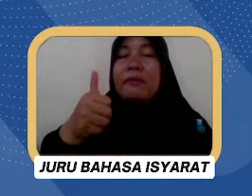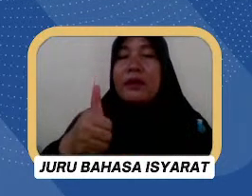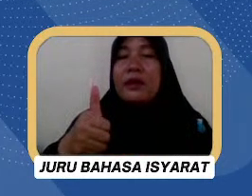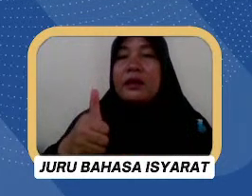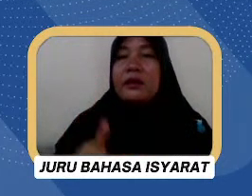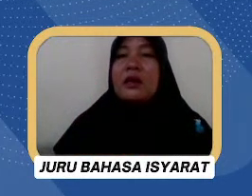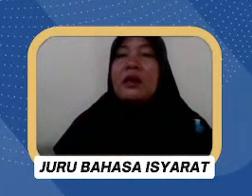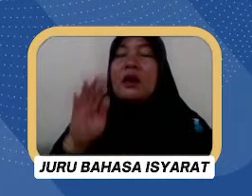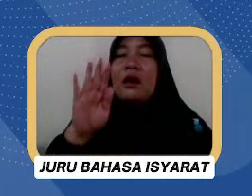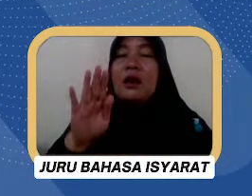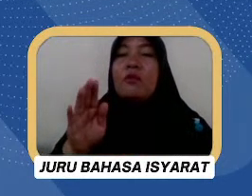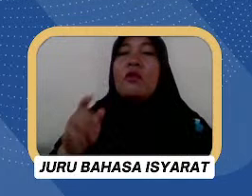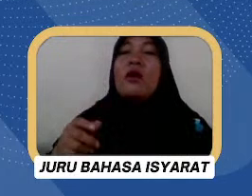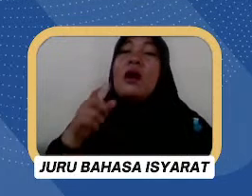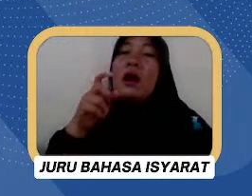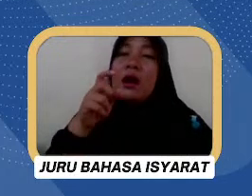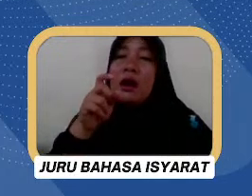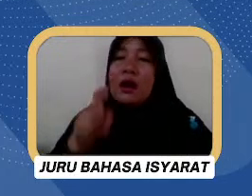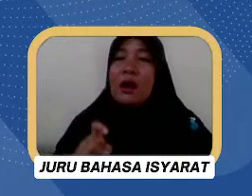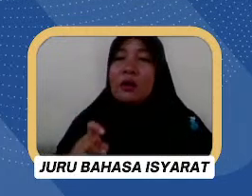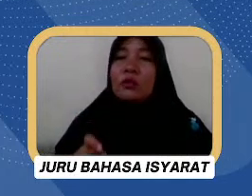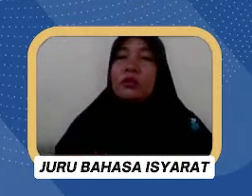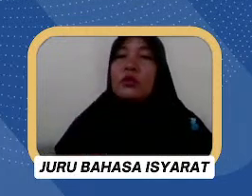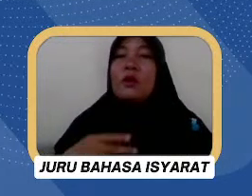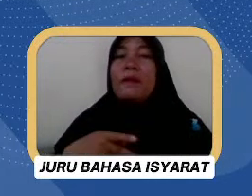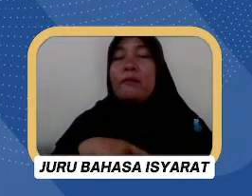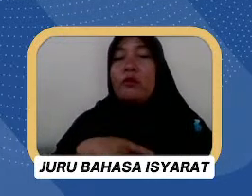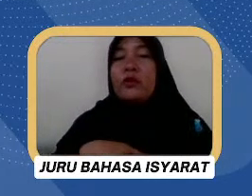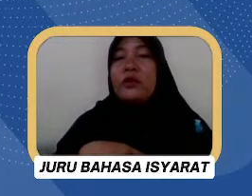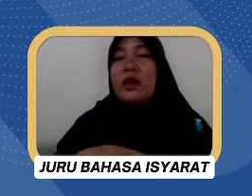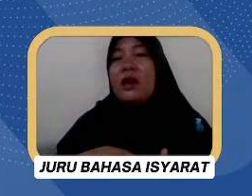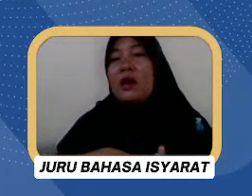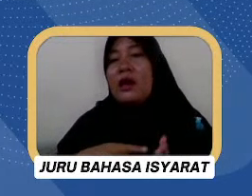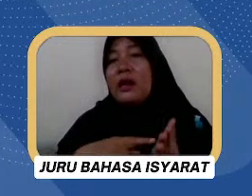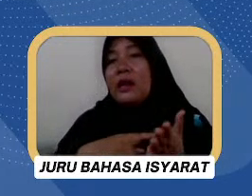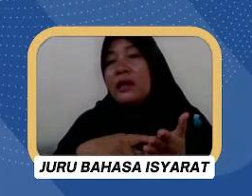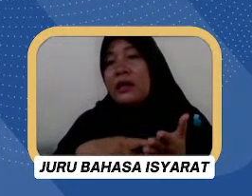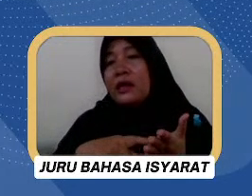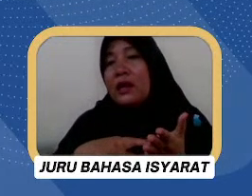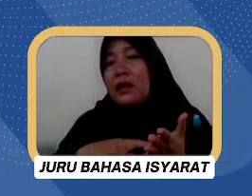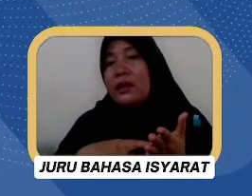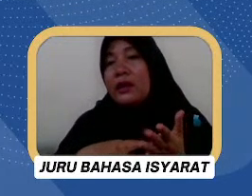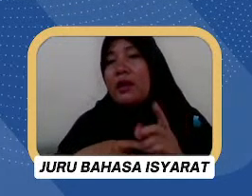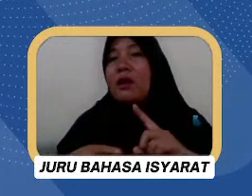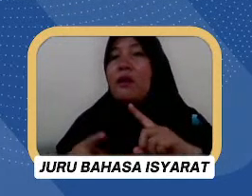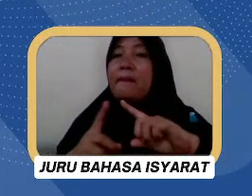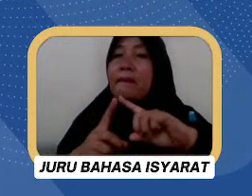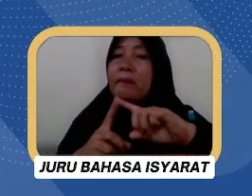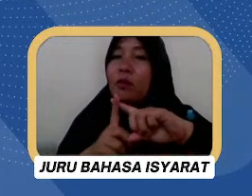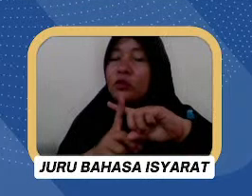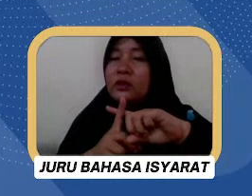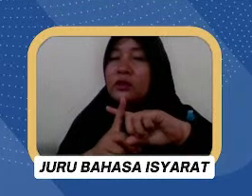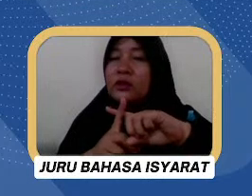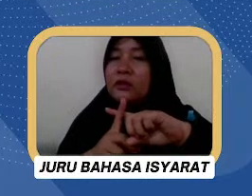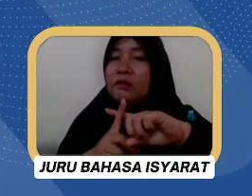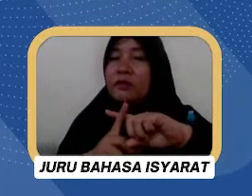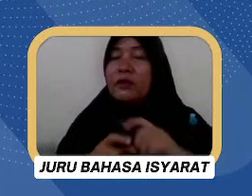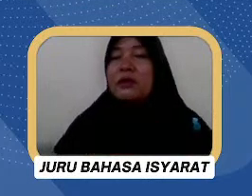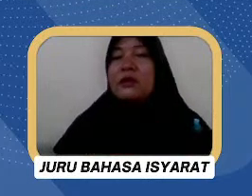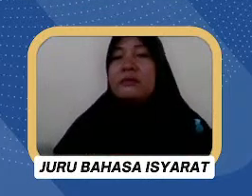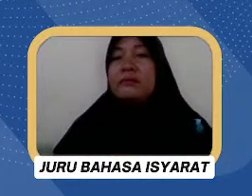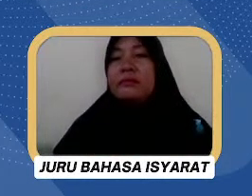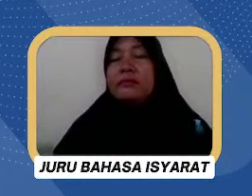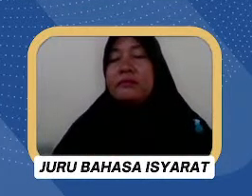baik, kita jadi apapun dan dimanapun, ketika mengambil keputusan-keputusan, mengambil kebijakan-kebijakan